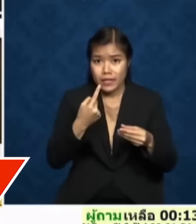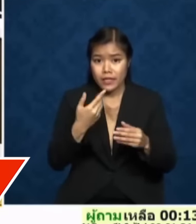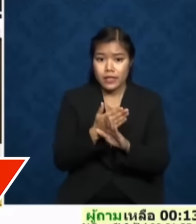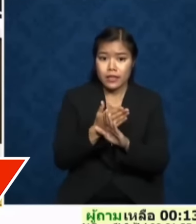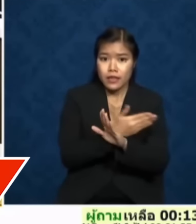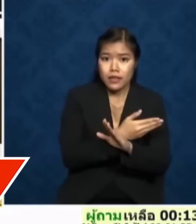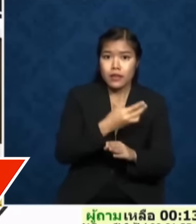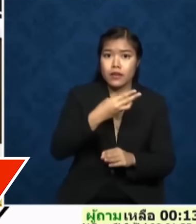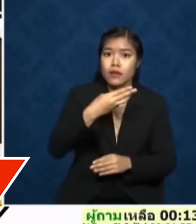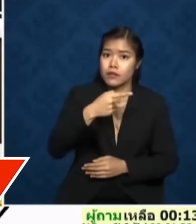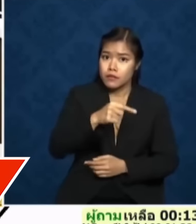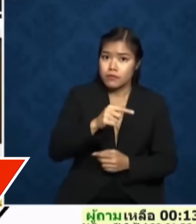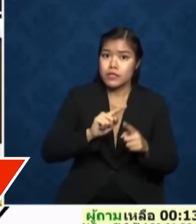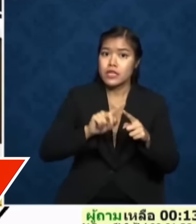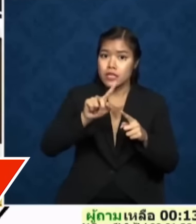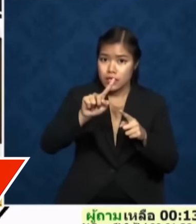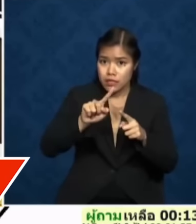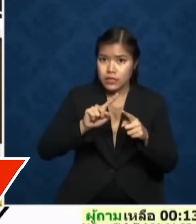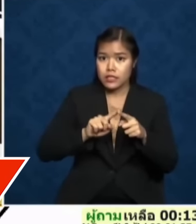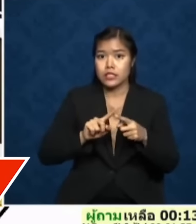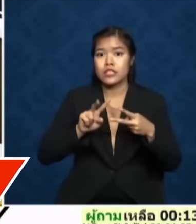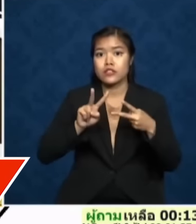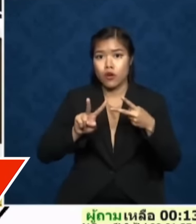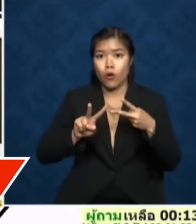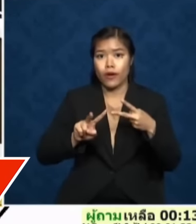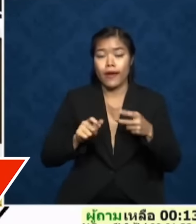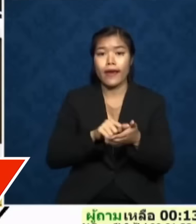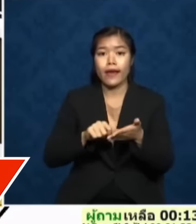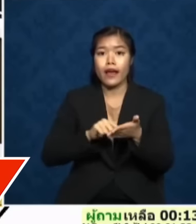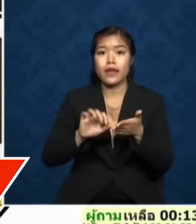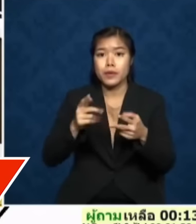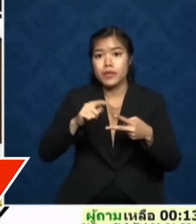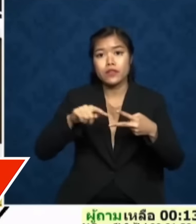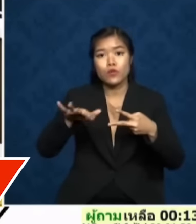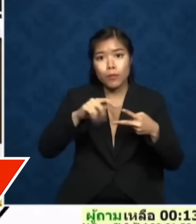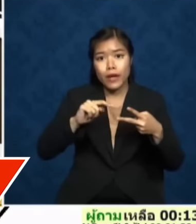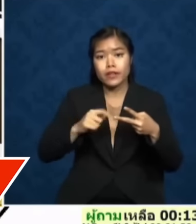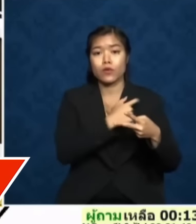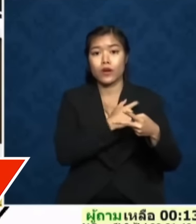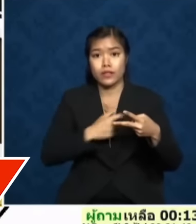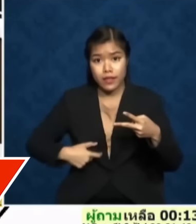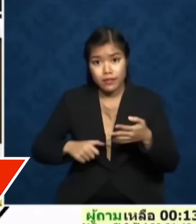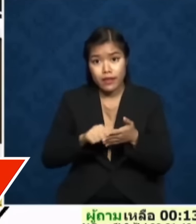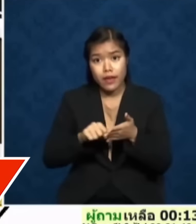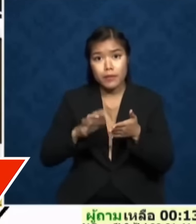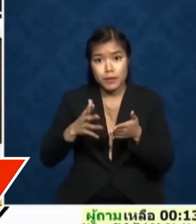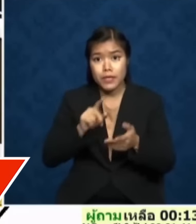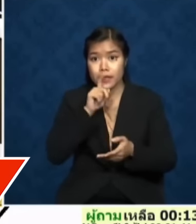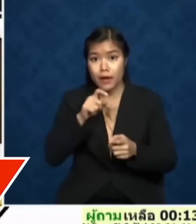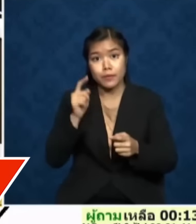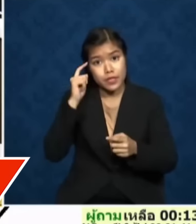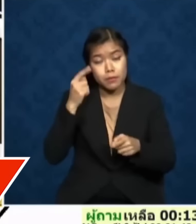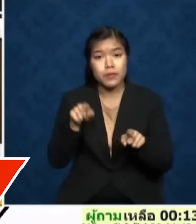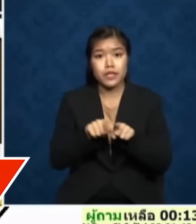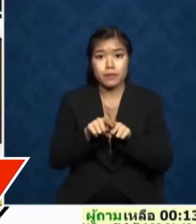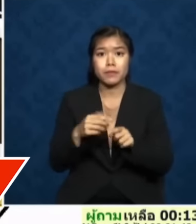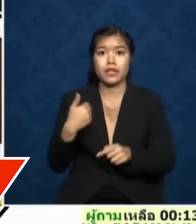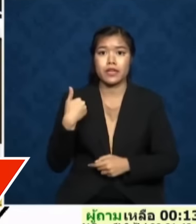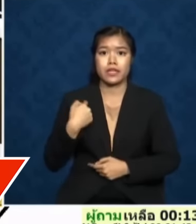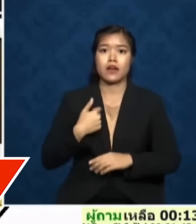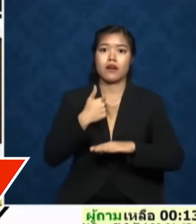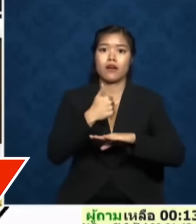2พระมหากษัตริย์ผมเองในฐานะหัวหน้าพรรคก้าวไกลต้องเรียนอย่างนี้ก่อนนะครับว่า